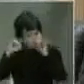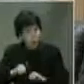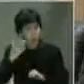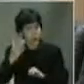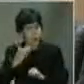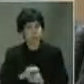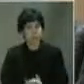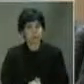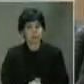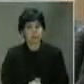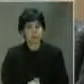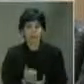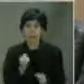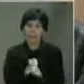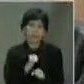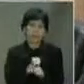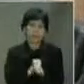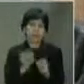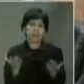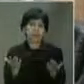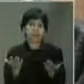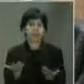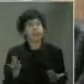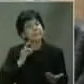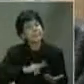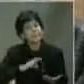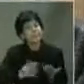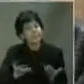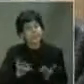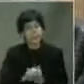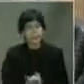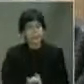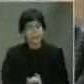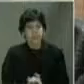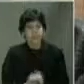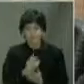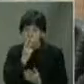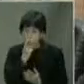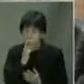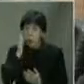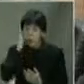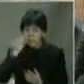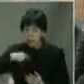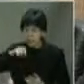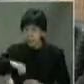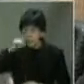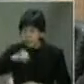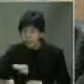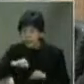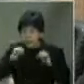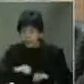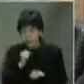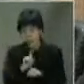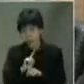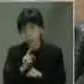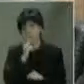งหมดไม่มีก็ดูกันละว่าพรุ่งนี้ศาลท่านจะวินิจฉัยยังไง